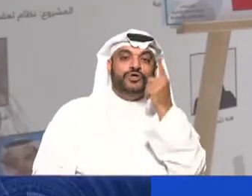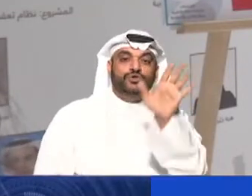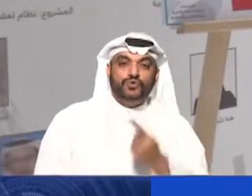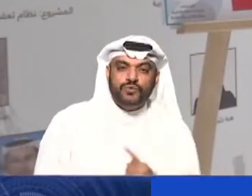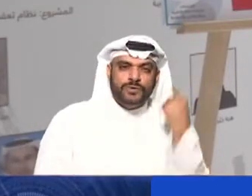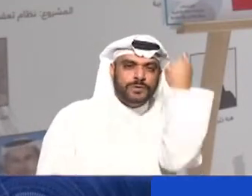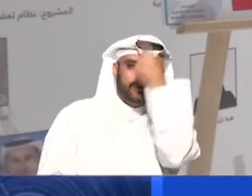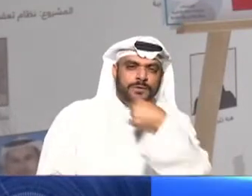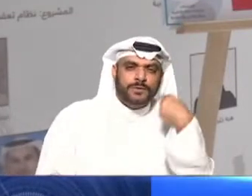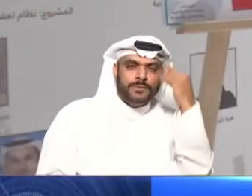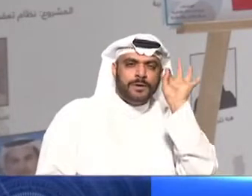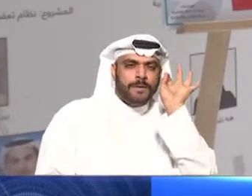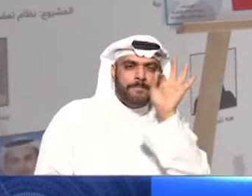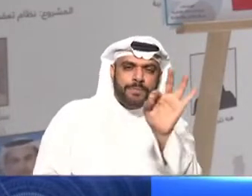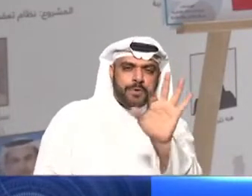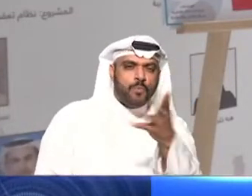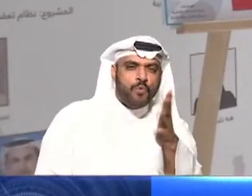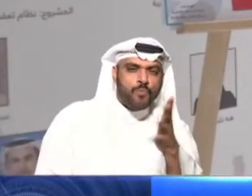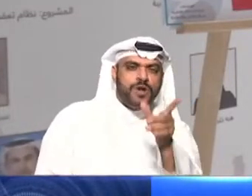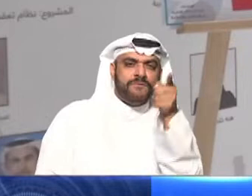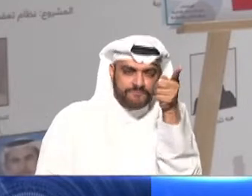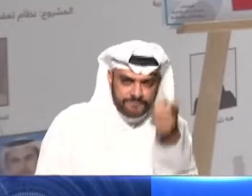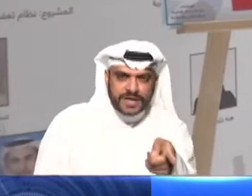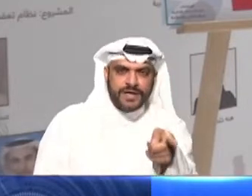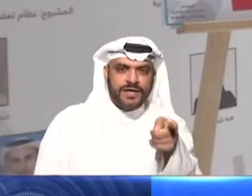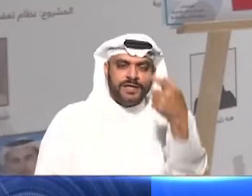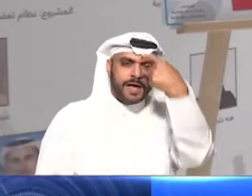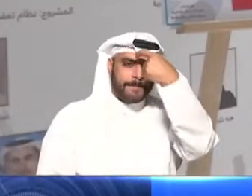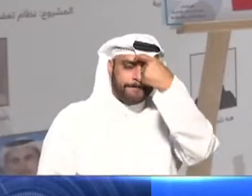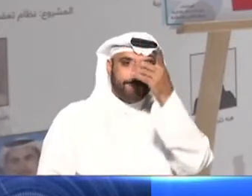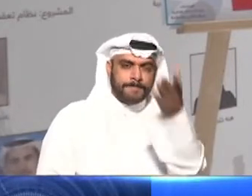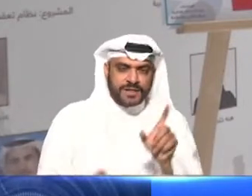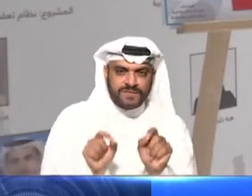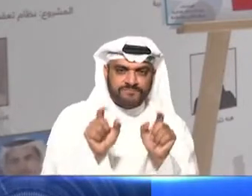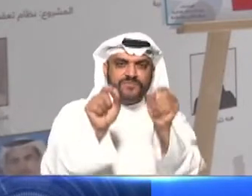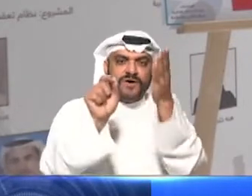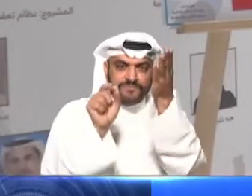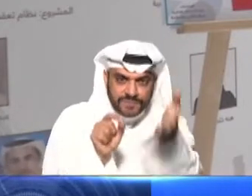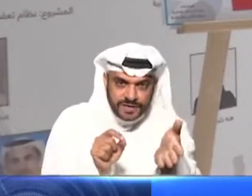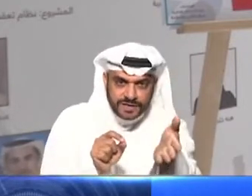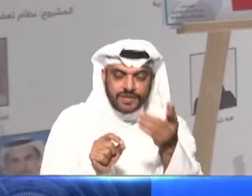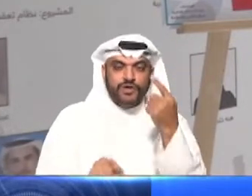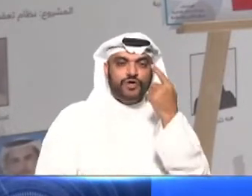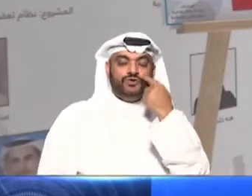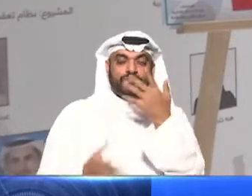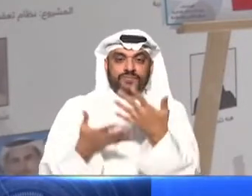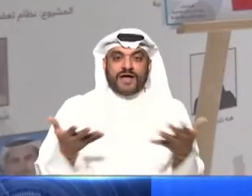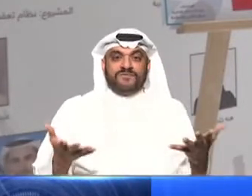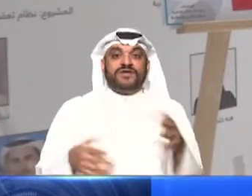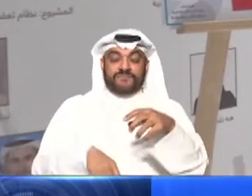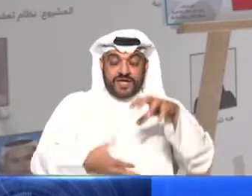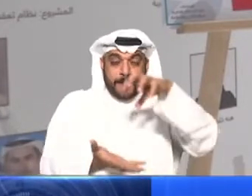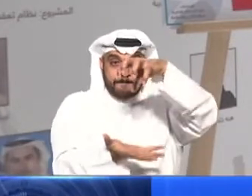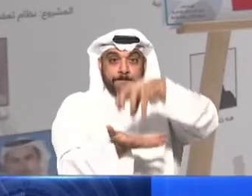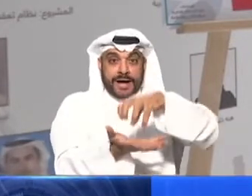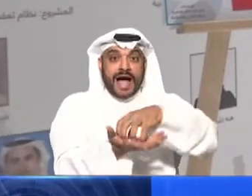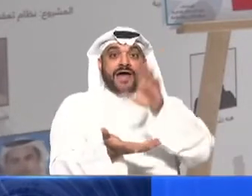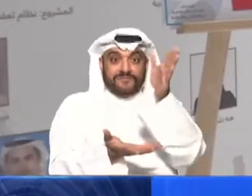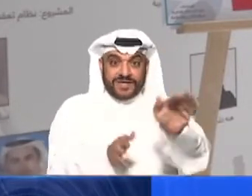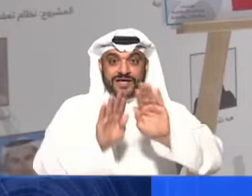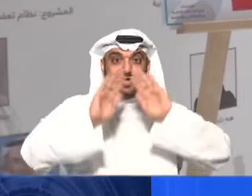كان هناك في أثناء الدوام الرسمي، وحراسة تكون موجودة في موقع سهل وجيد التهوية حسب الاشتراطات